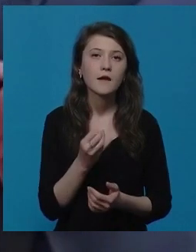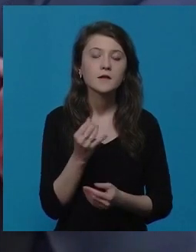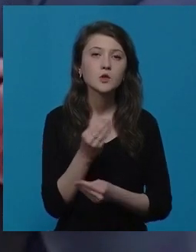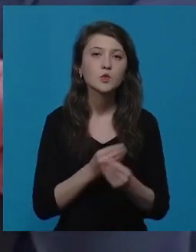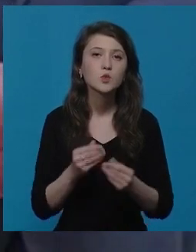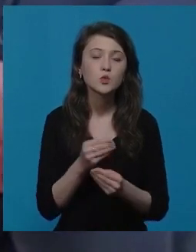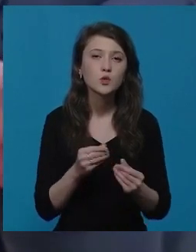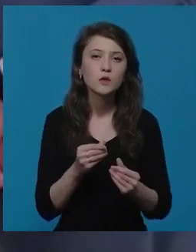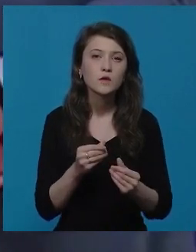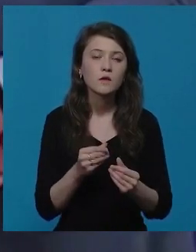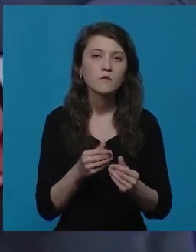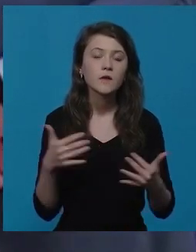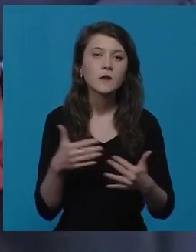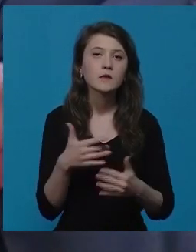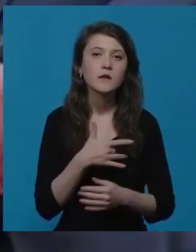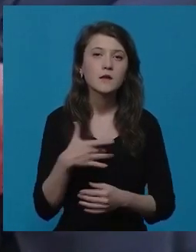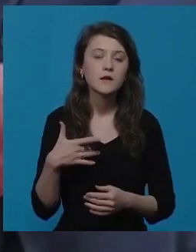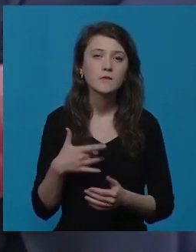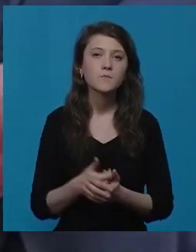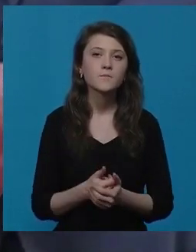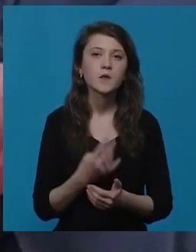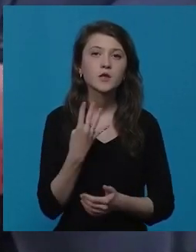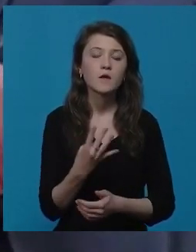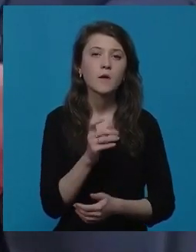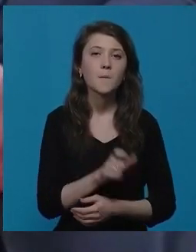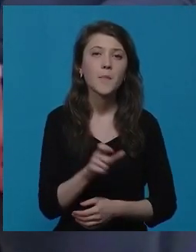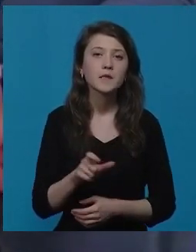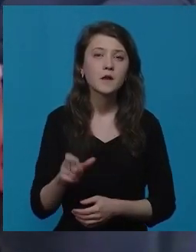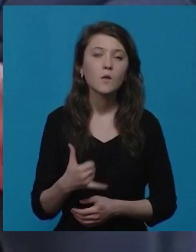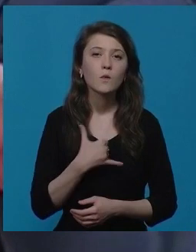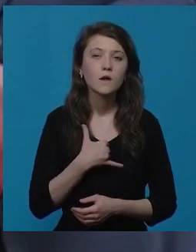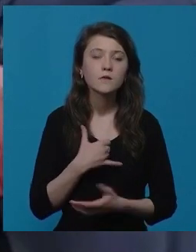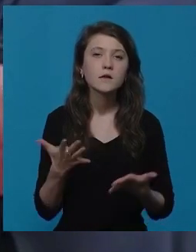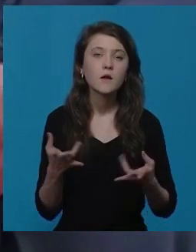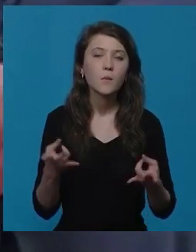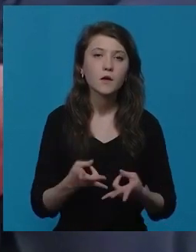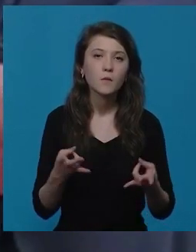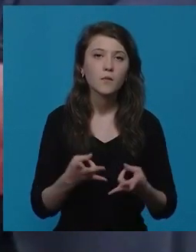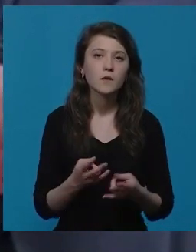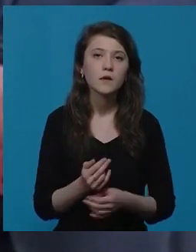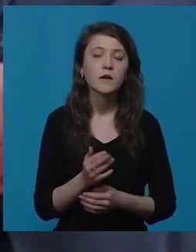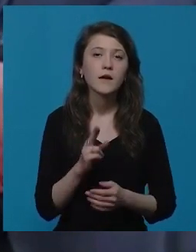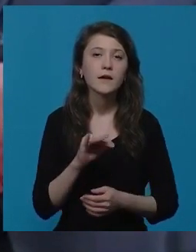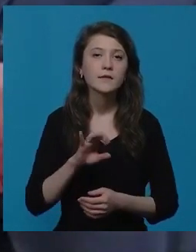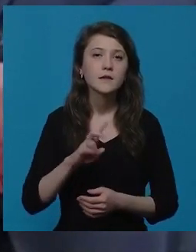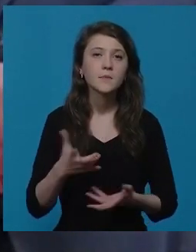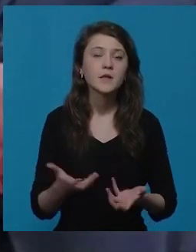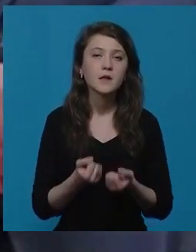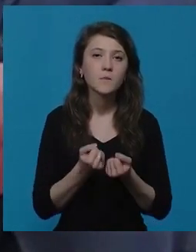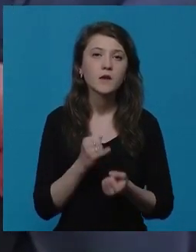вентиляція легень. 4 пацієнтів у нас, які потребують кисневої підтримки, і